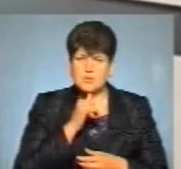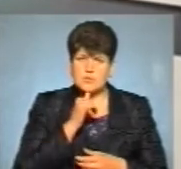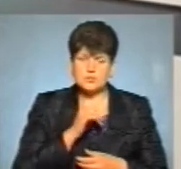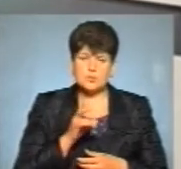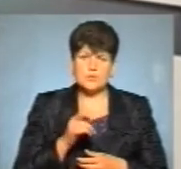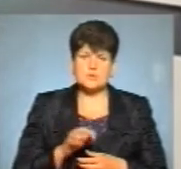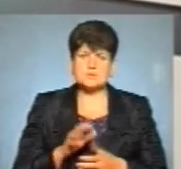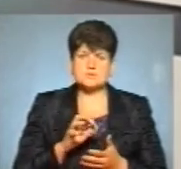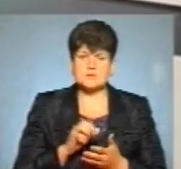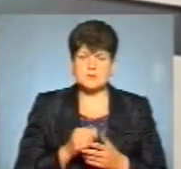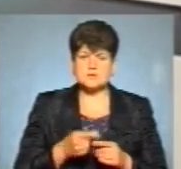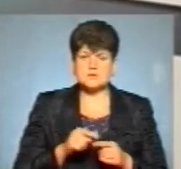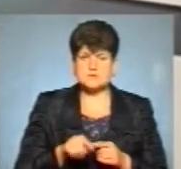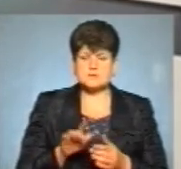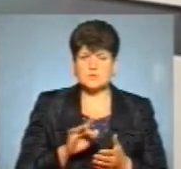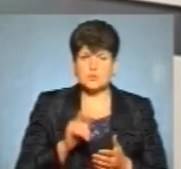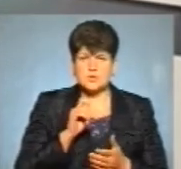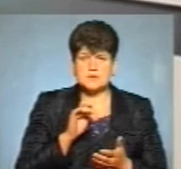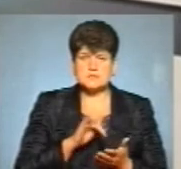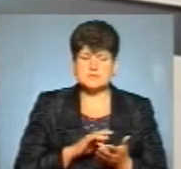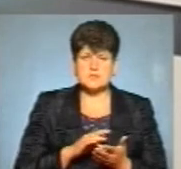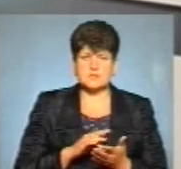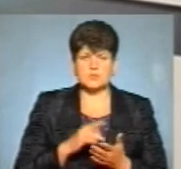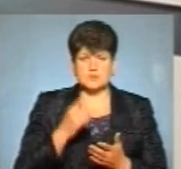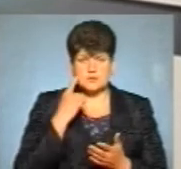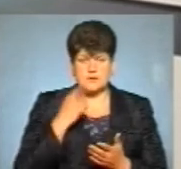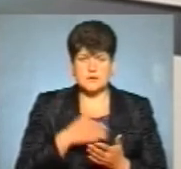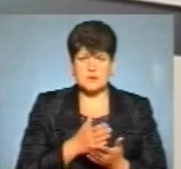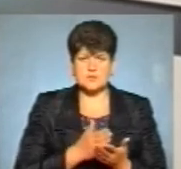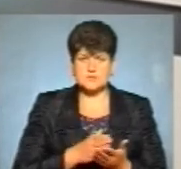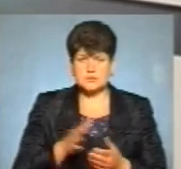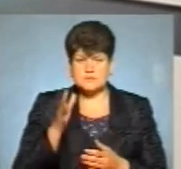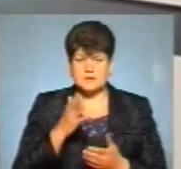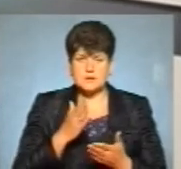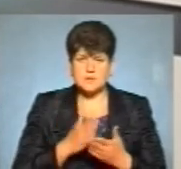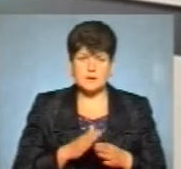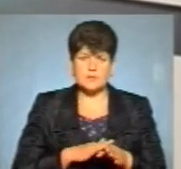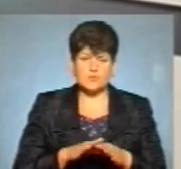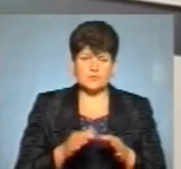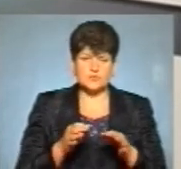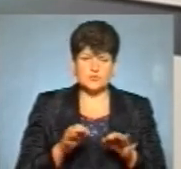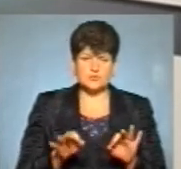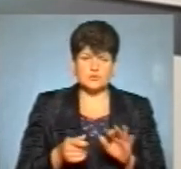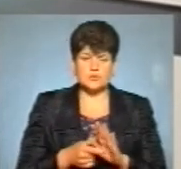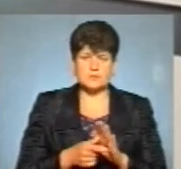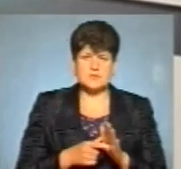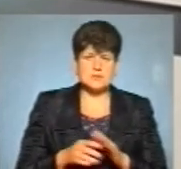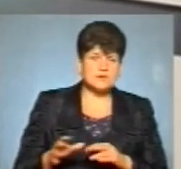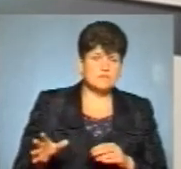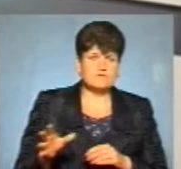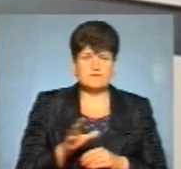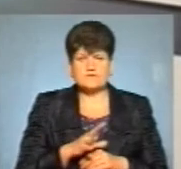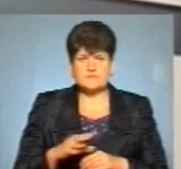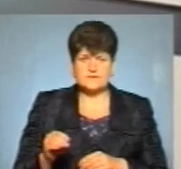цим займається Український центр оцінювання якості освіти, який має повний доступ до кабінетів усіх